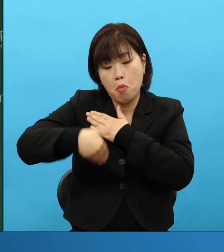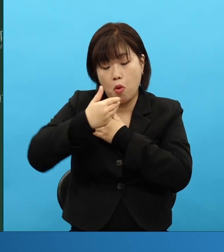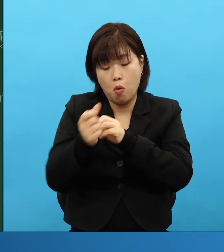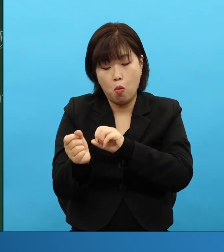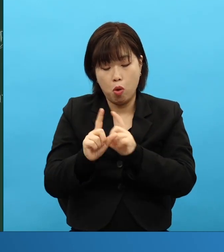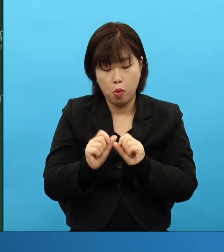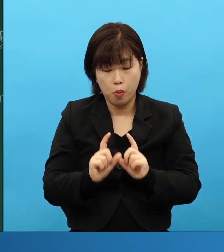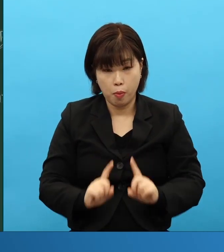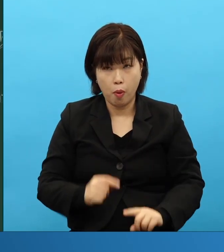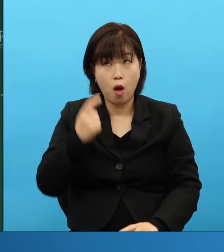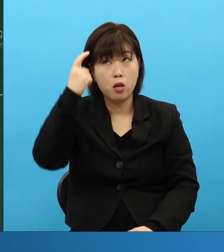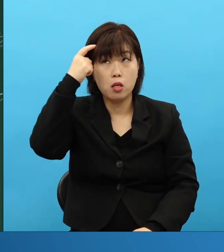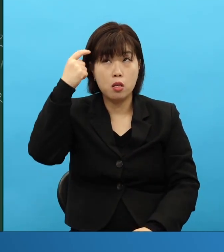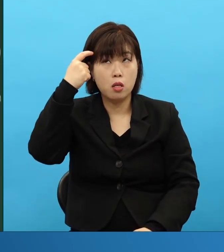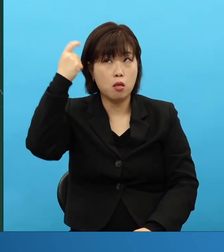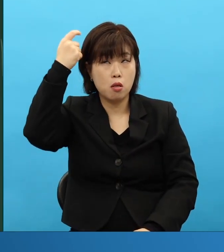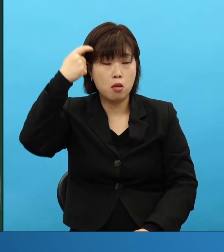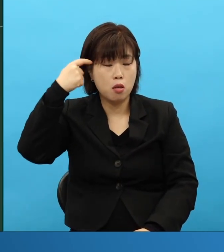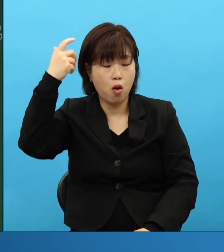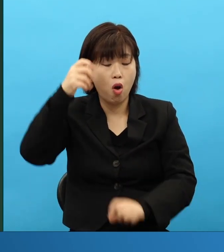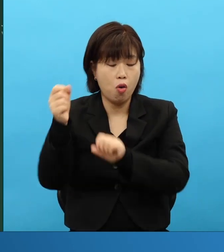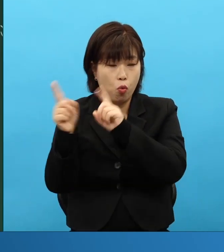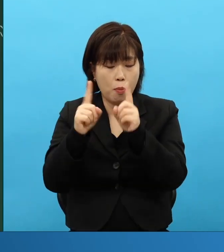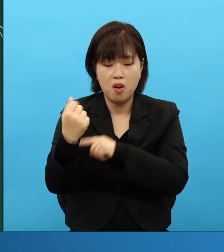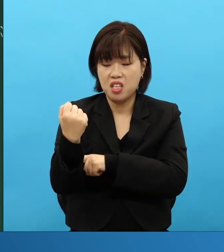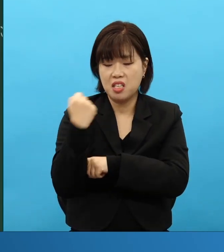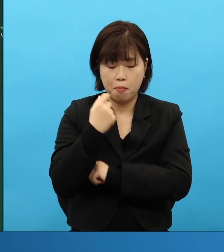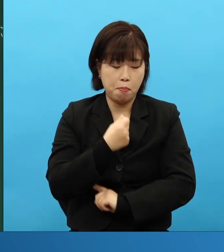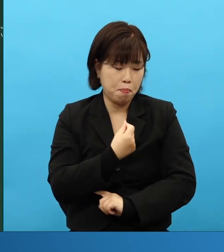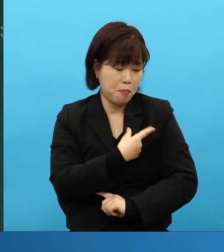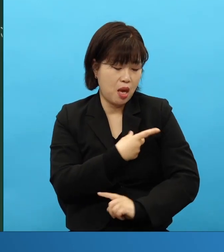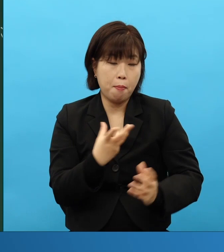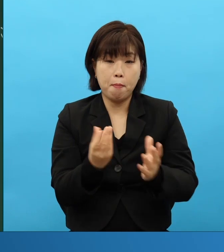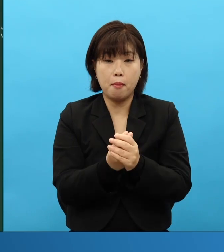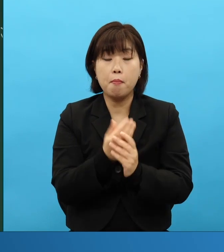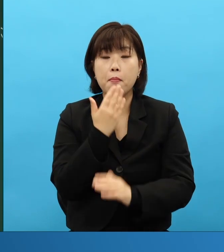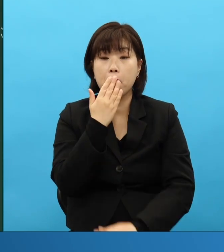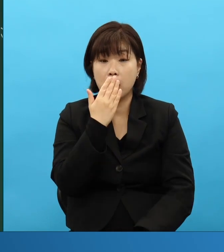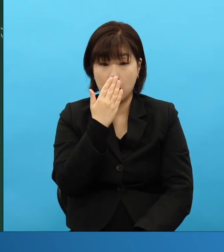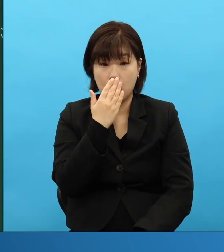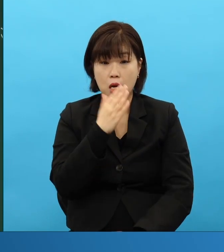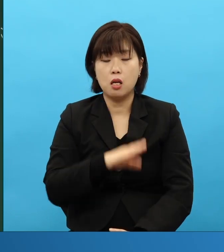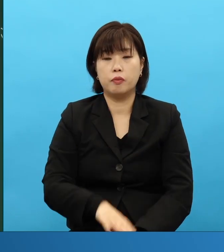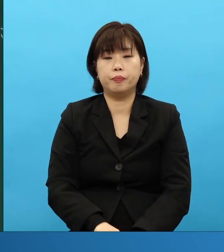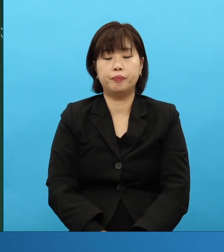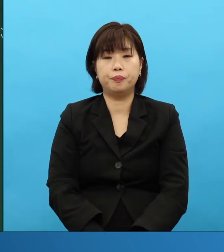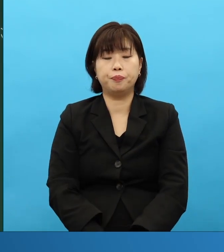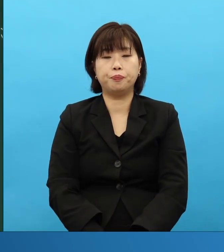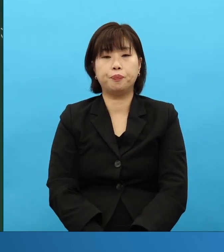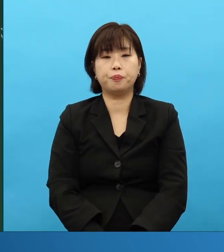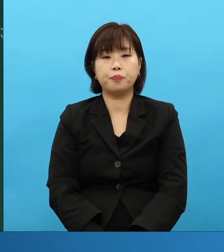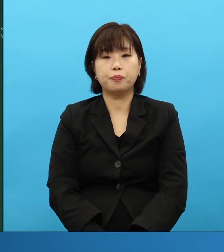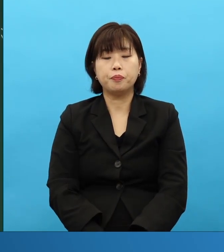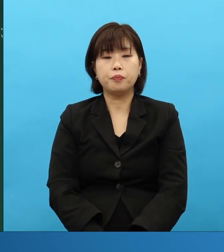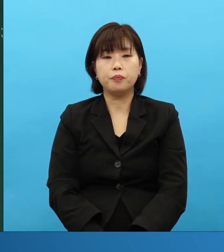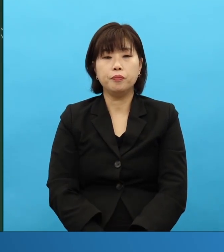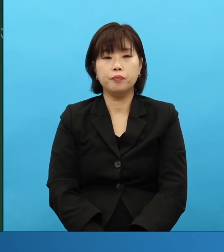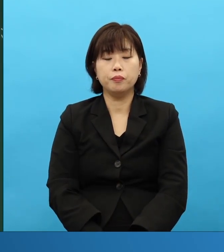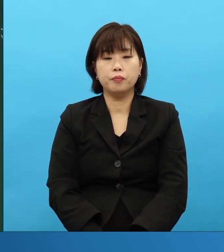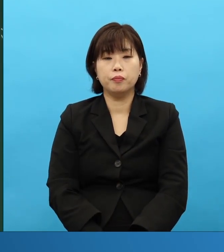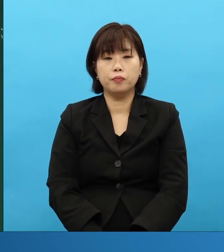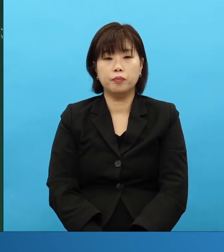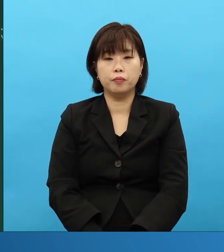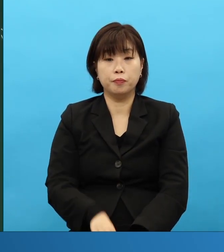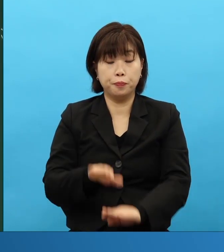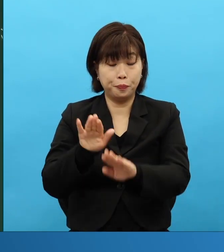oxygen around you, but tremendous spiritual energy is given. 자, 여러분 아시다시피 이제 이게 연합군이